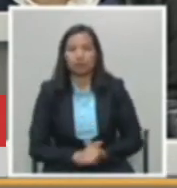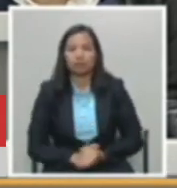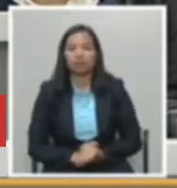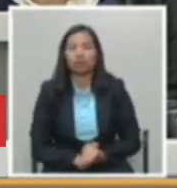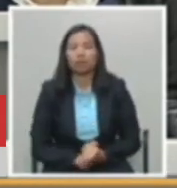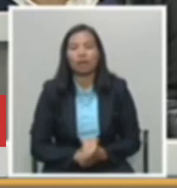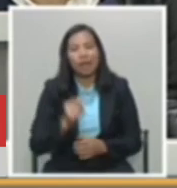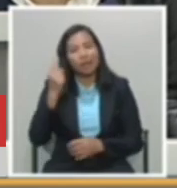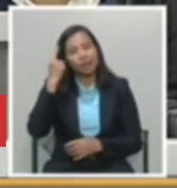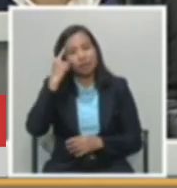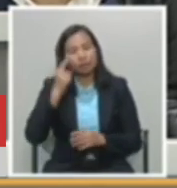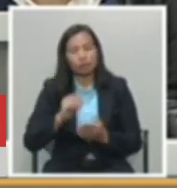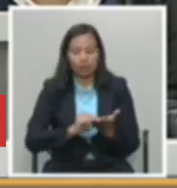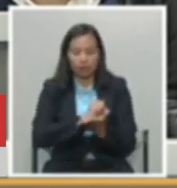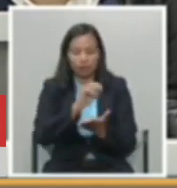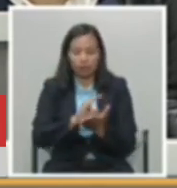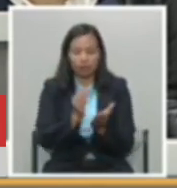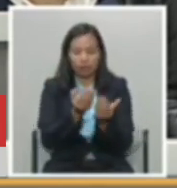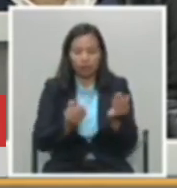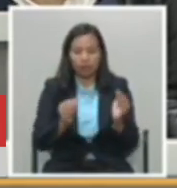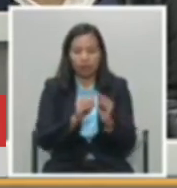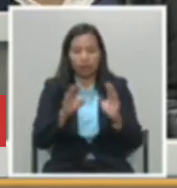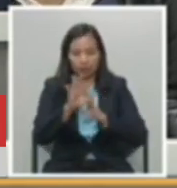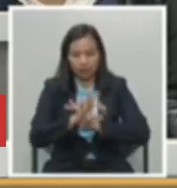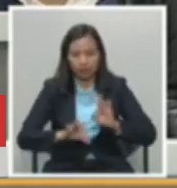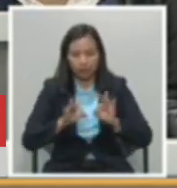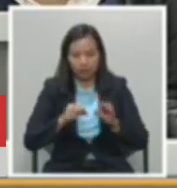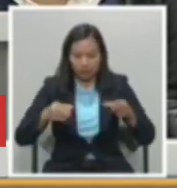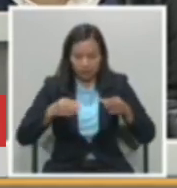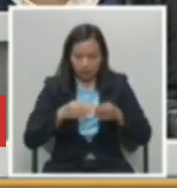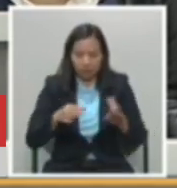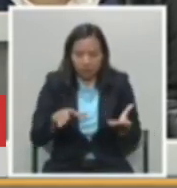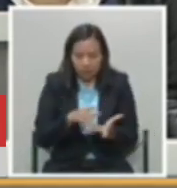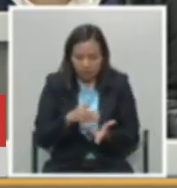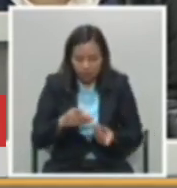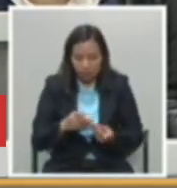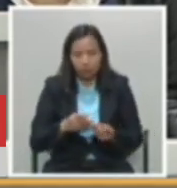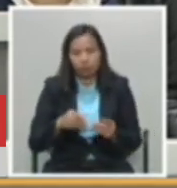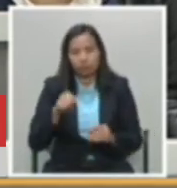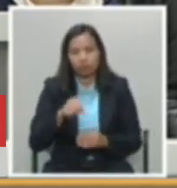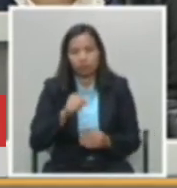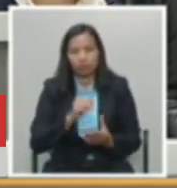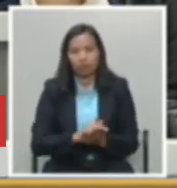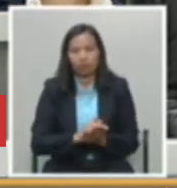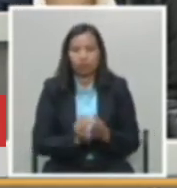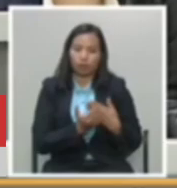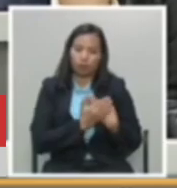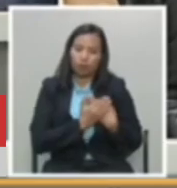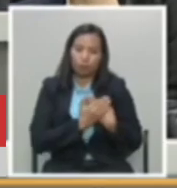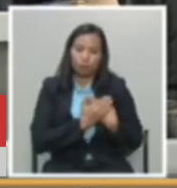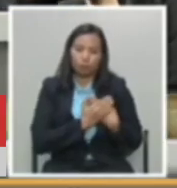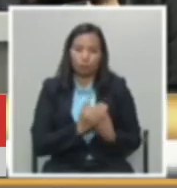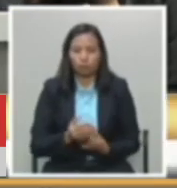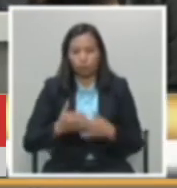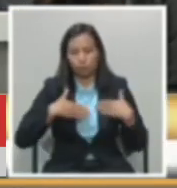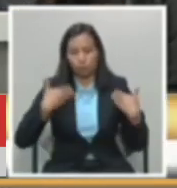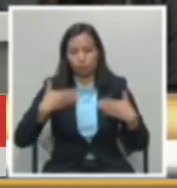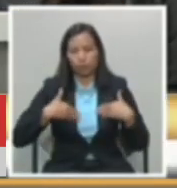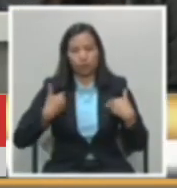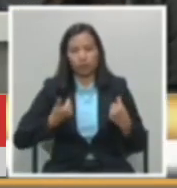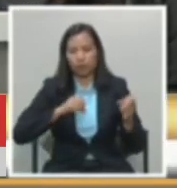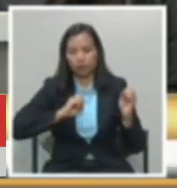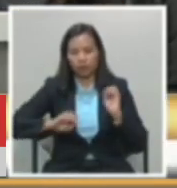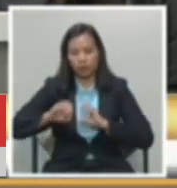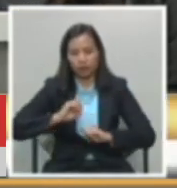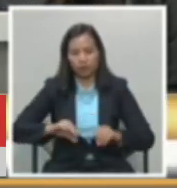อเราคิดว่าสถาบันครอบครัวนี่สำคัญที่สุดเป็นหน่วยเล็กของสังคมที่สุดแล้วถ้าครอบครัวอบอุ่นมั่นคงคนมีความสุขไม่ทิ้งบ้านทิ้งช่